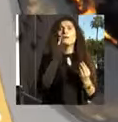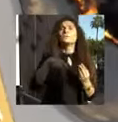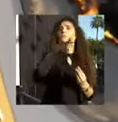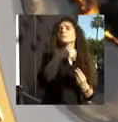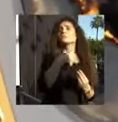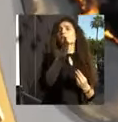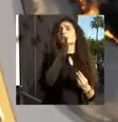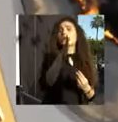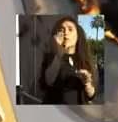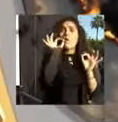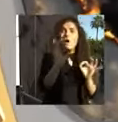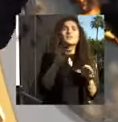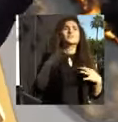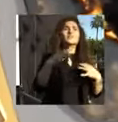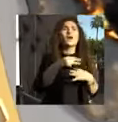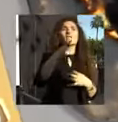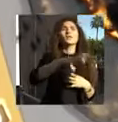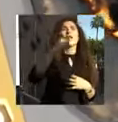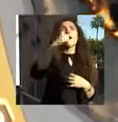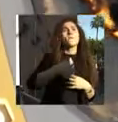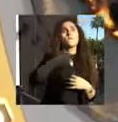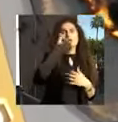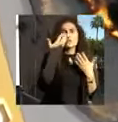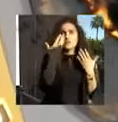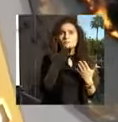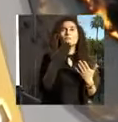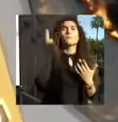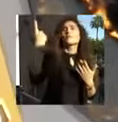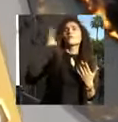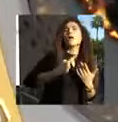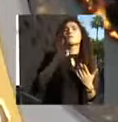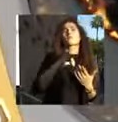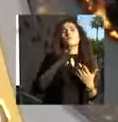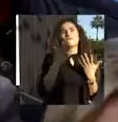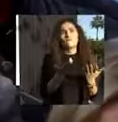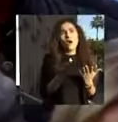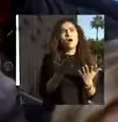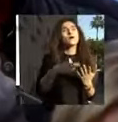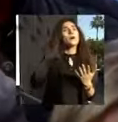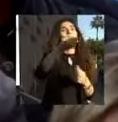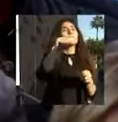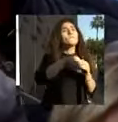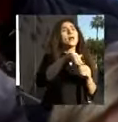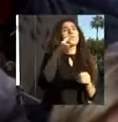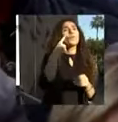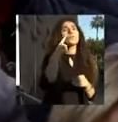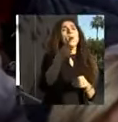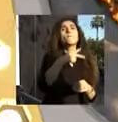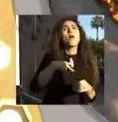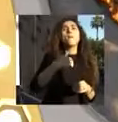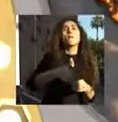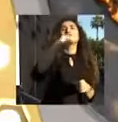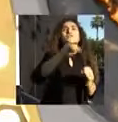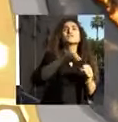biliyorduk. Sayın Genel Başkanlarımızın bizlere talimatı var. Millet İttifakı'nın belediye